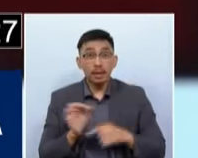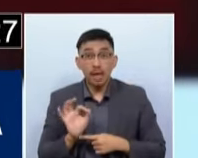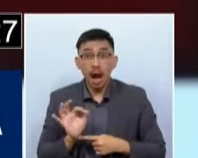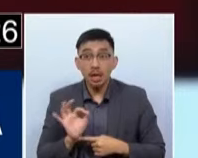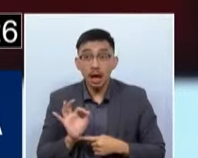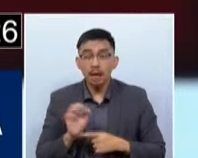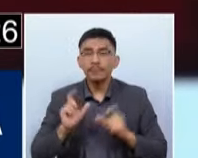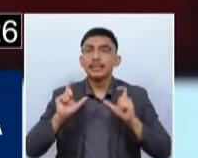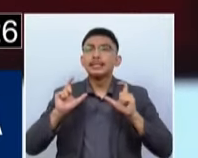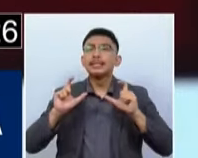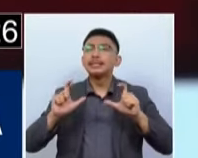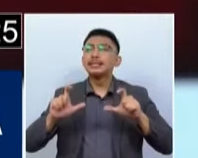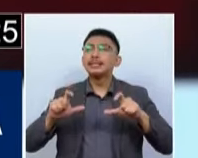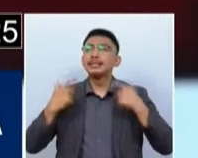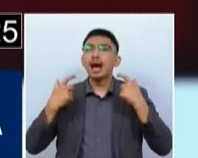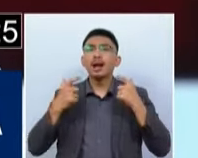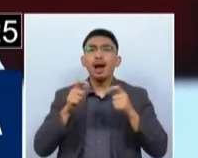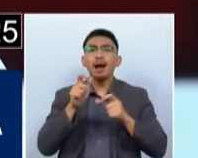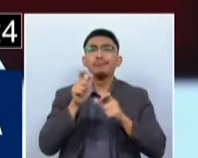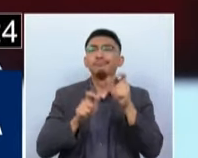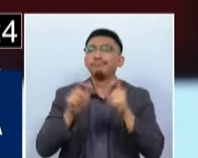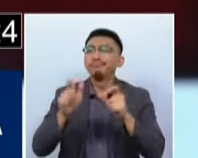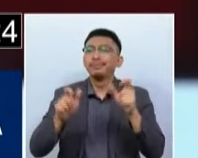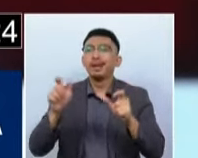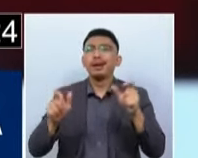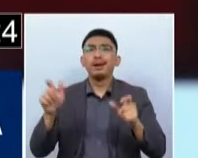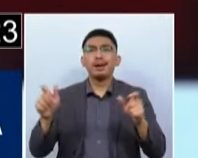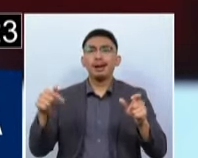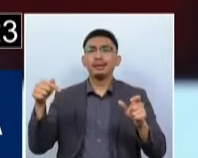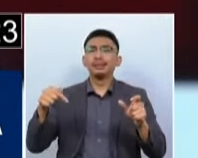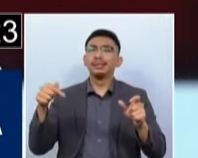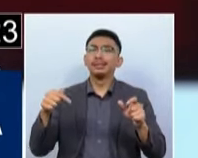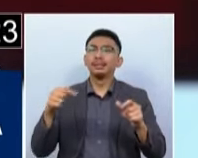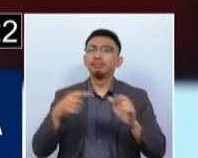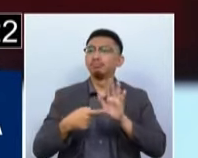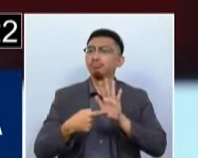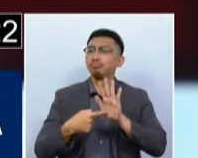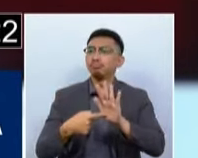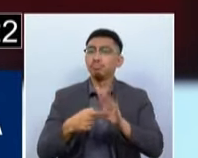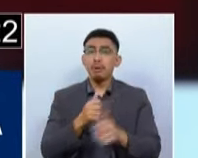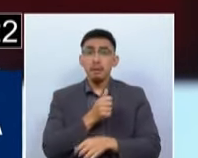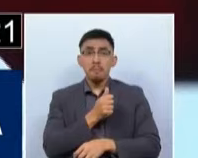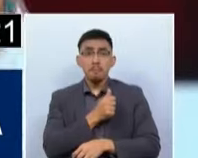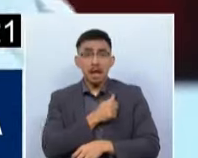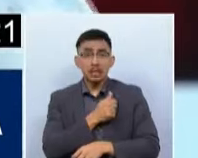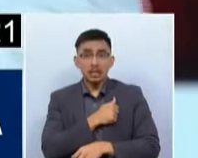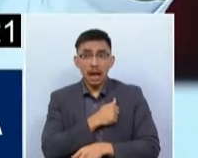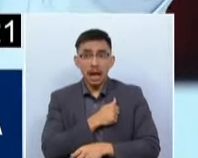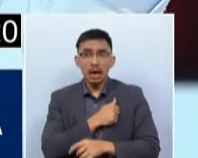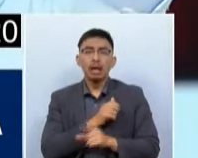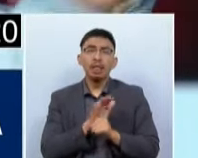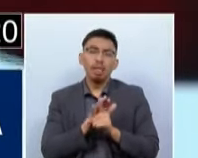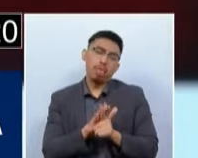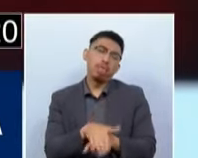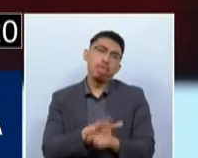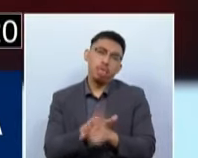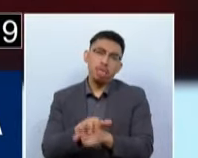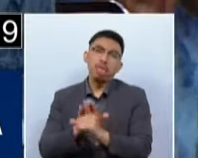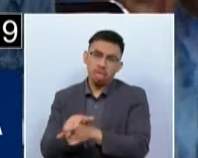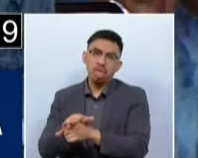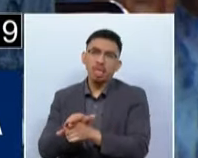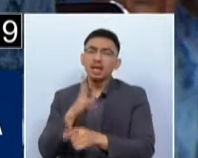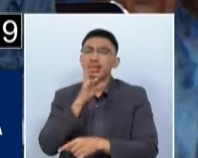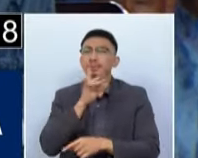manusia mengajarkan bahwa bangsa itu akan dilindas seperti di Gaza sekarang